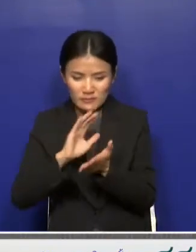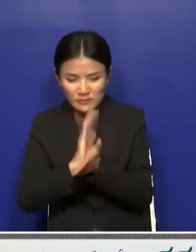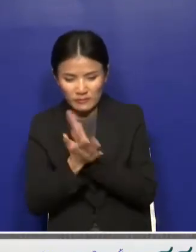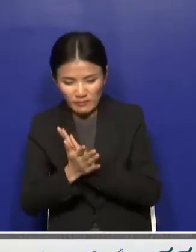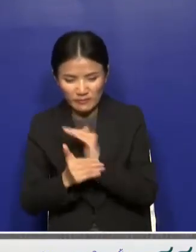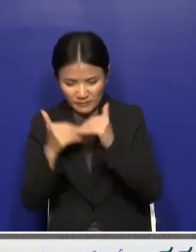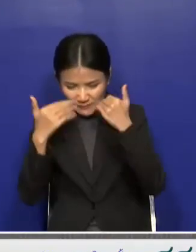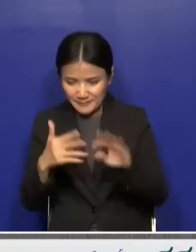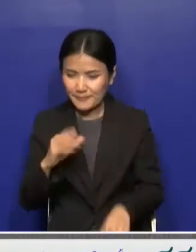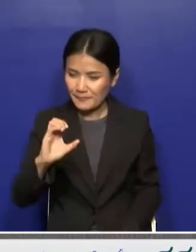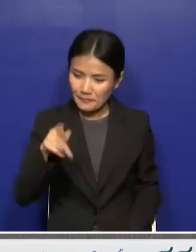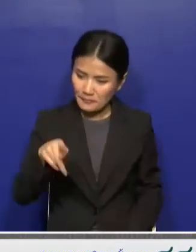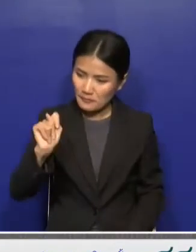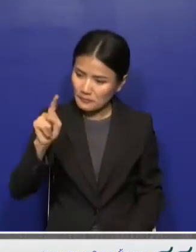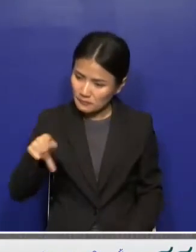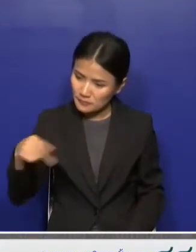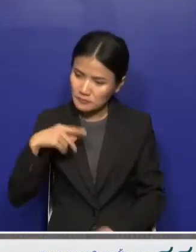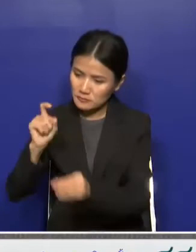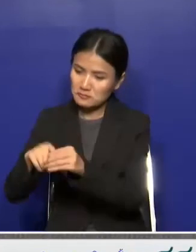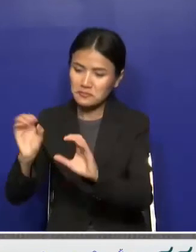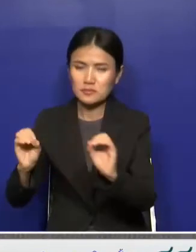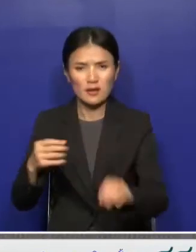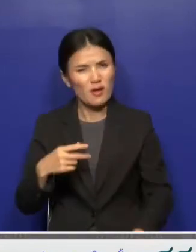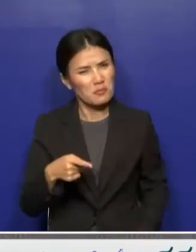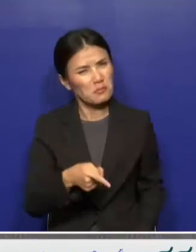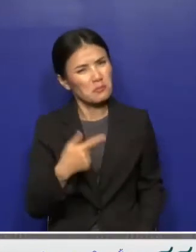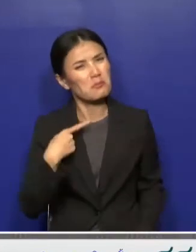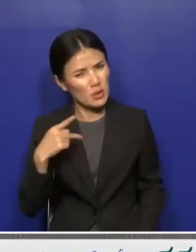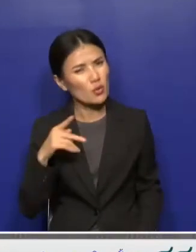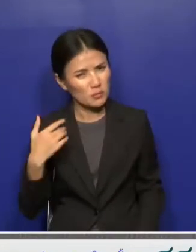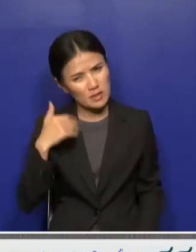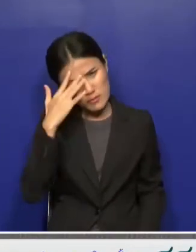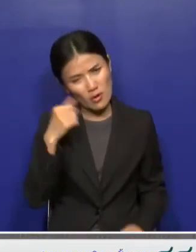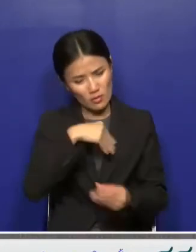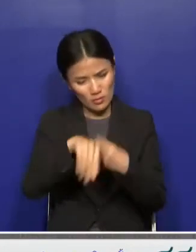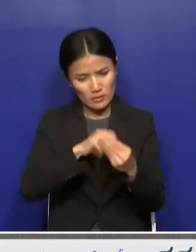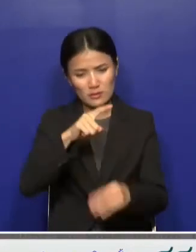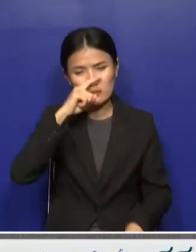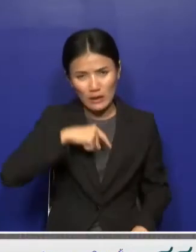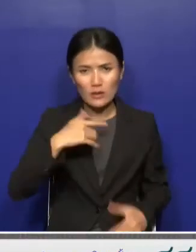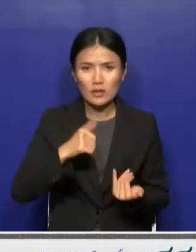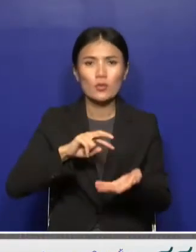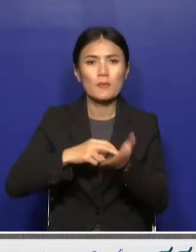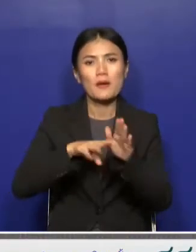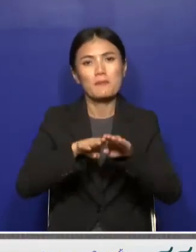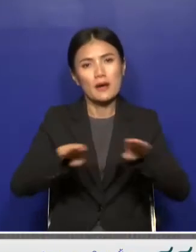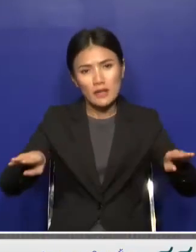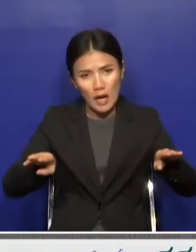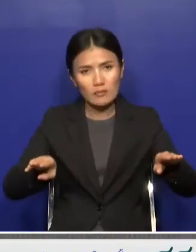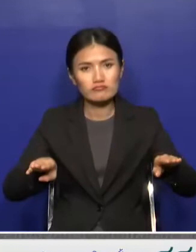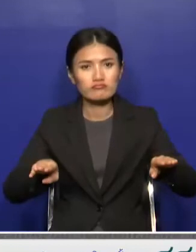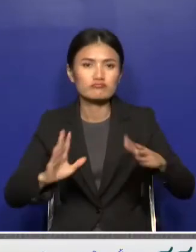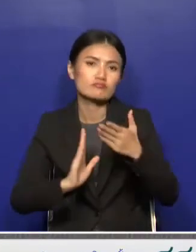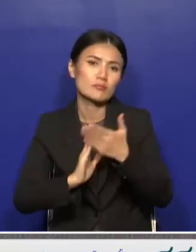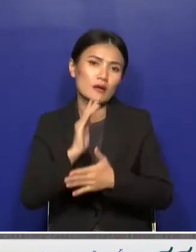ข้า CPTPP ก็ยังคุ้มก็ถือว่าเศรษฐกิจไทยเนี่ยได้รับการยกระดับมาตรฐานขึ้นมานะครับเรื่องที่4เรื่องสุ